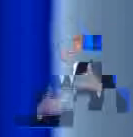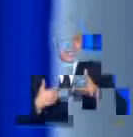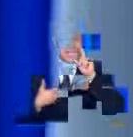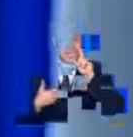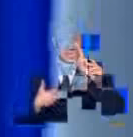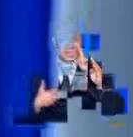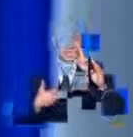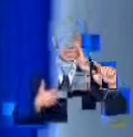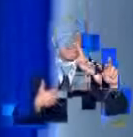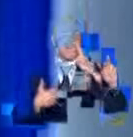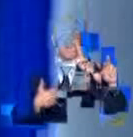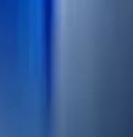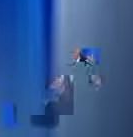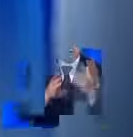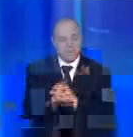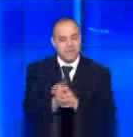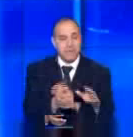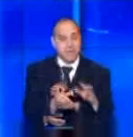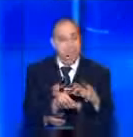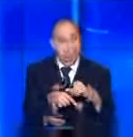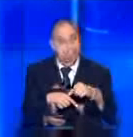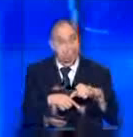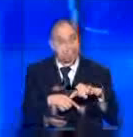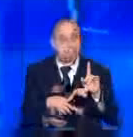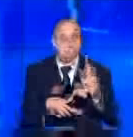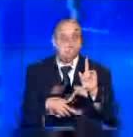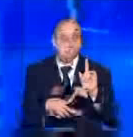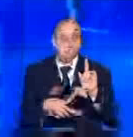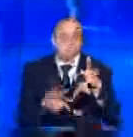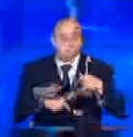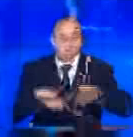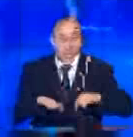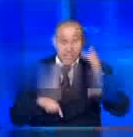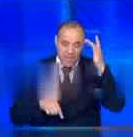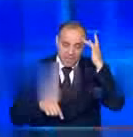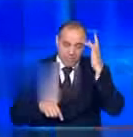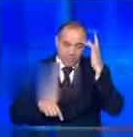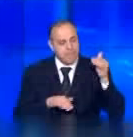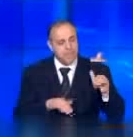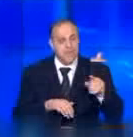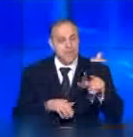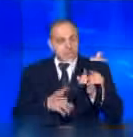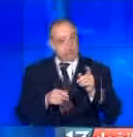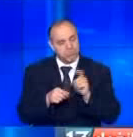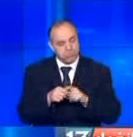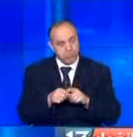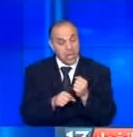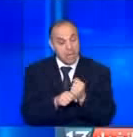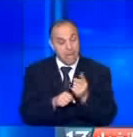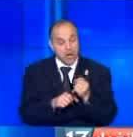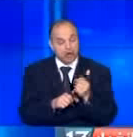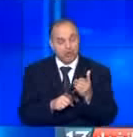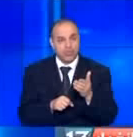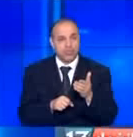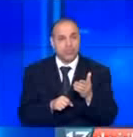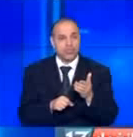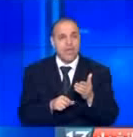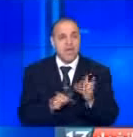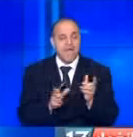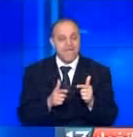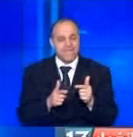ستينات القرن في الإذاعة والمسرح، وبرزت العديد من الأعمال التي بقيت في ذاكرة المشاهد، أهمها أمي تراكي وعمتي